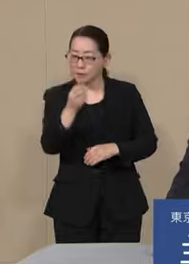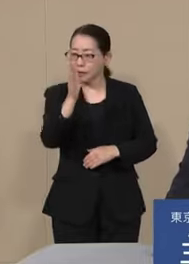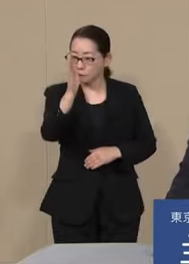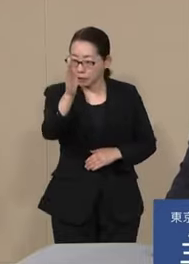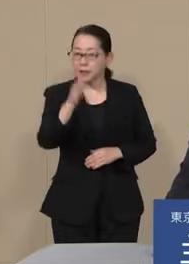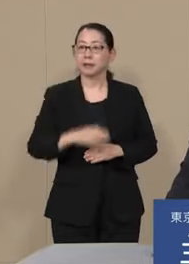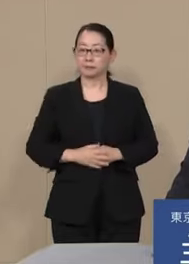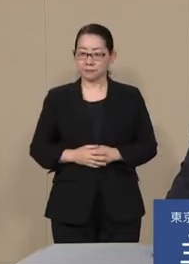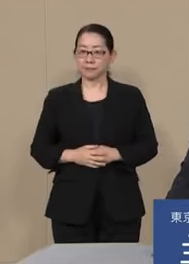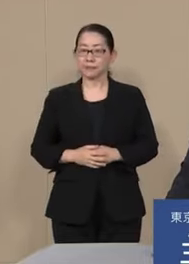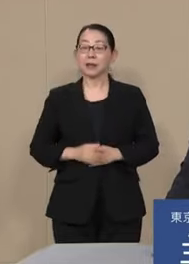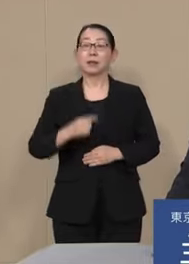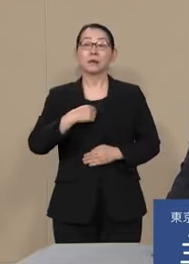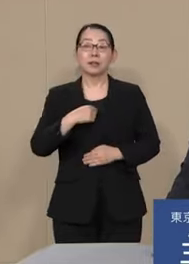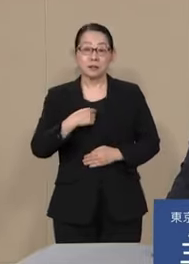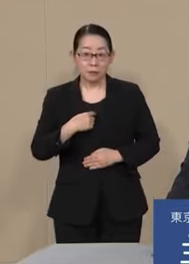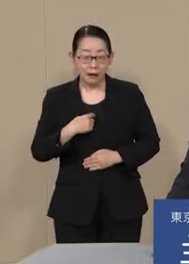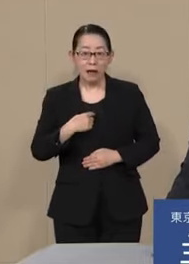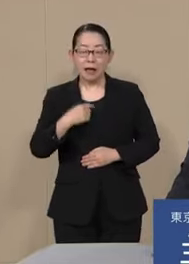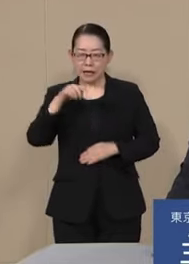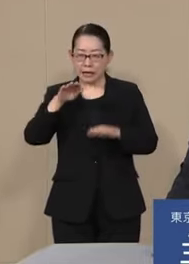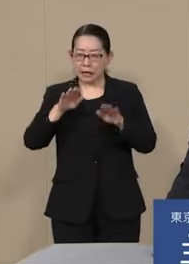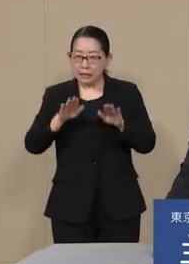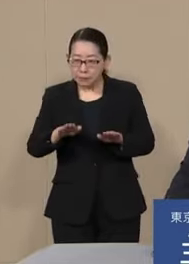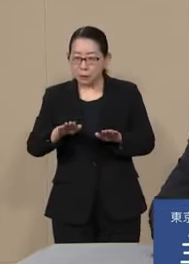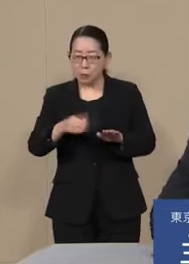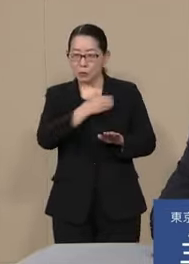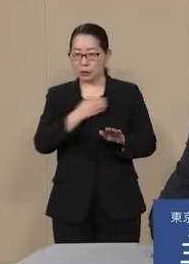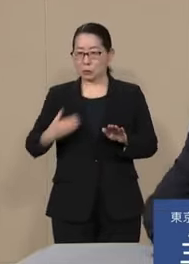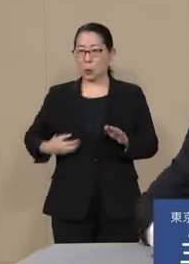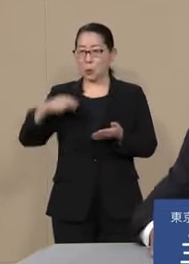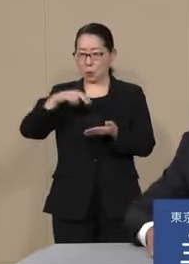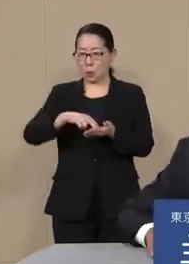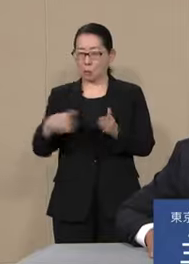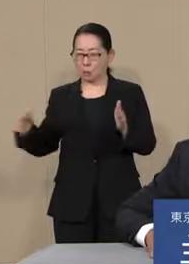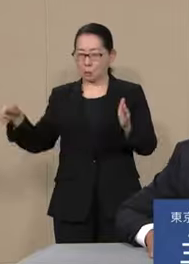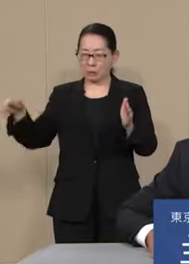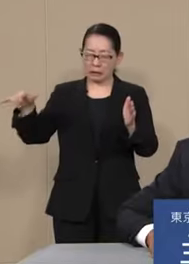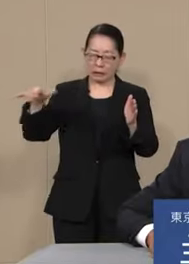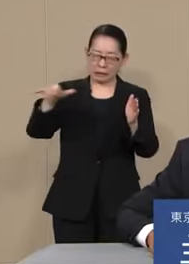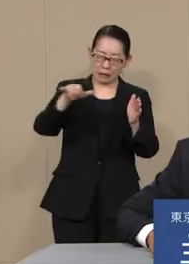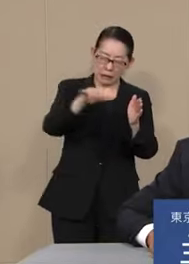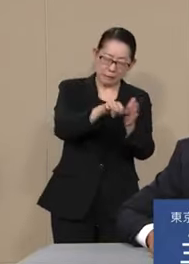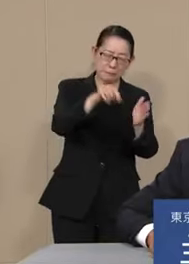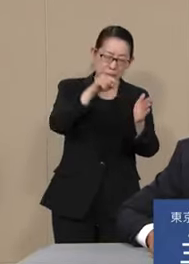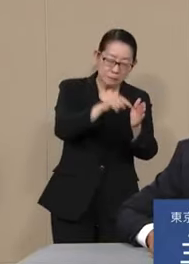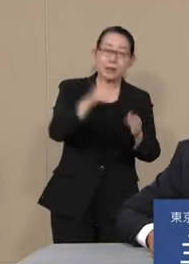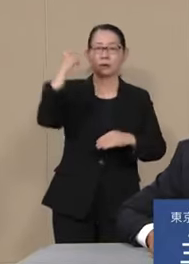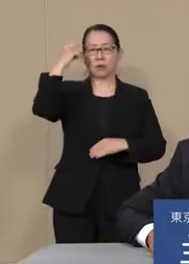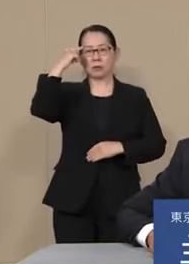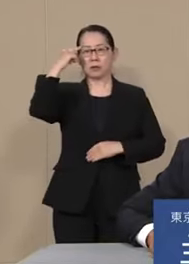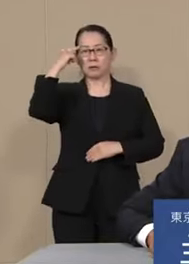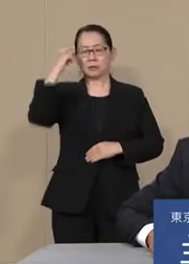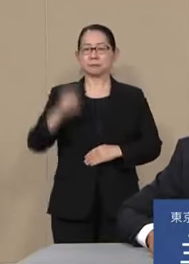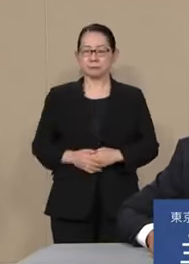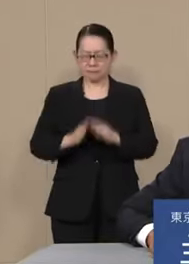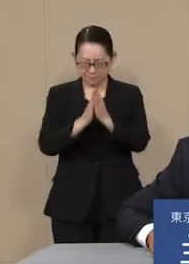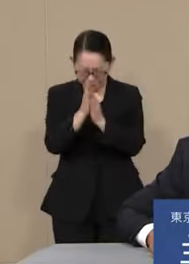ます私はこれが人生の執着点だと思ってます一の夢からさてください新